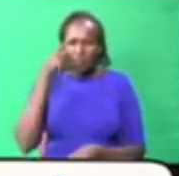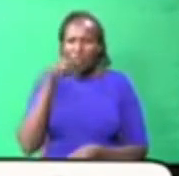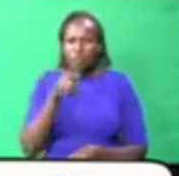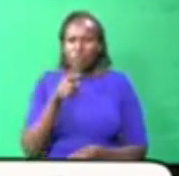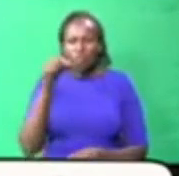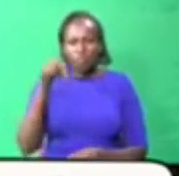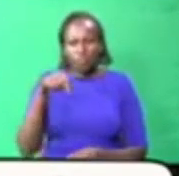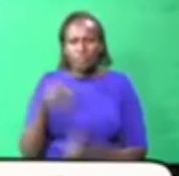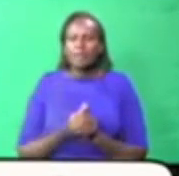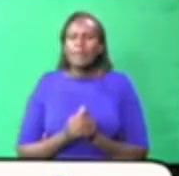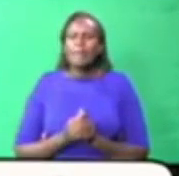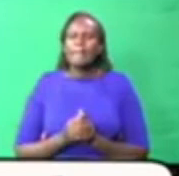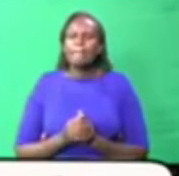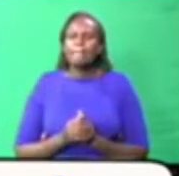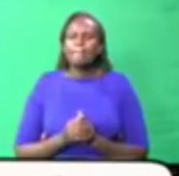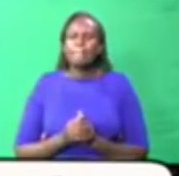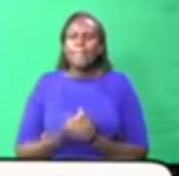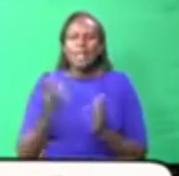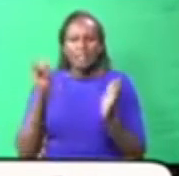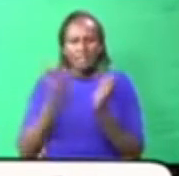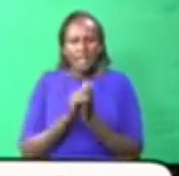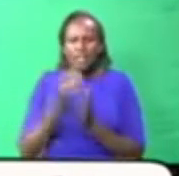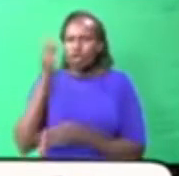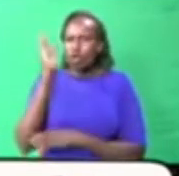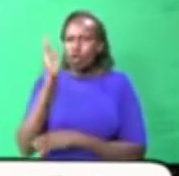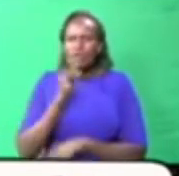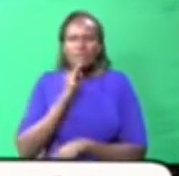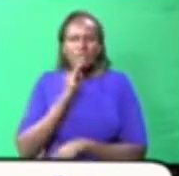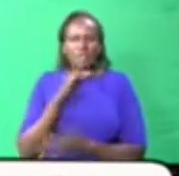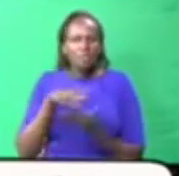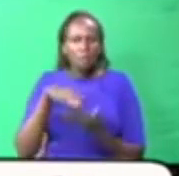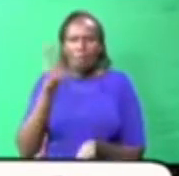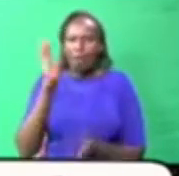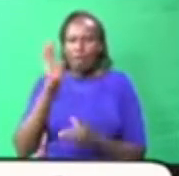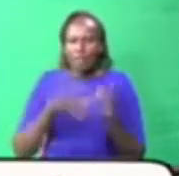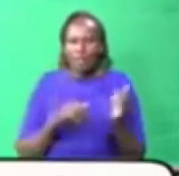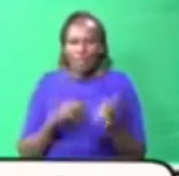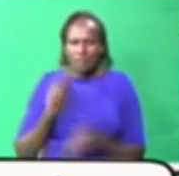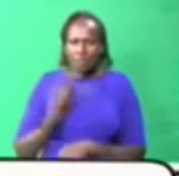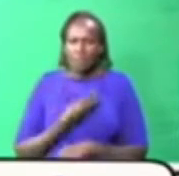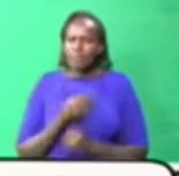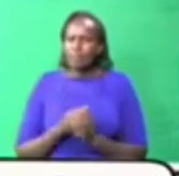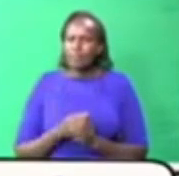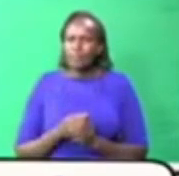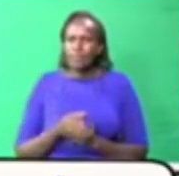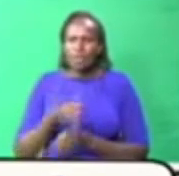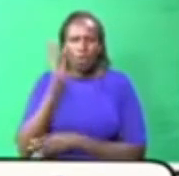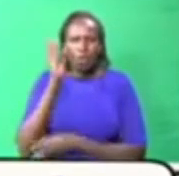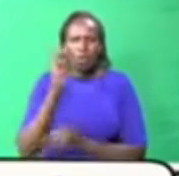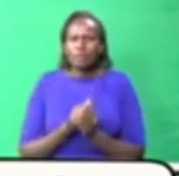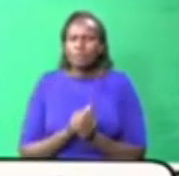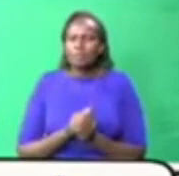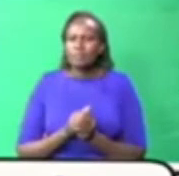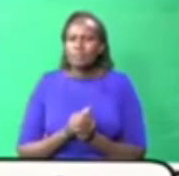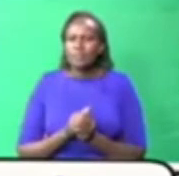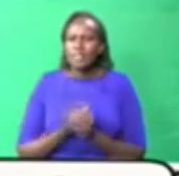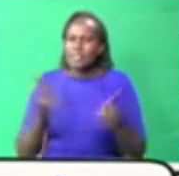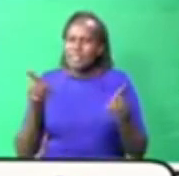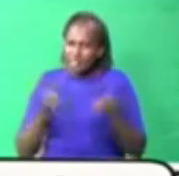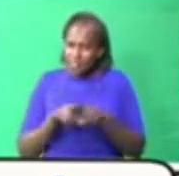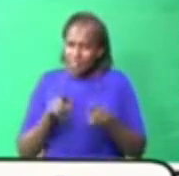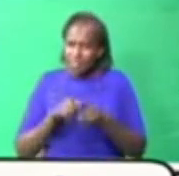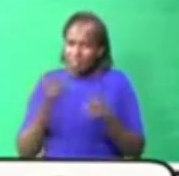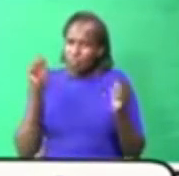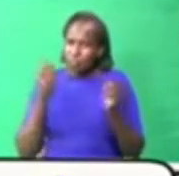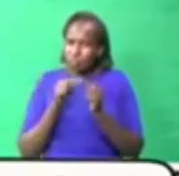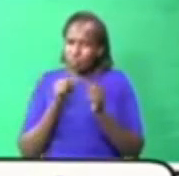today, ya kwamba God is more than willing. God is willing even